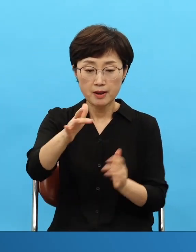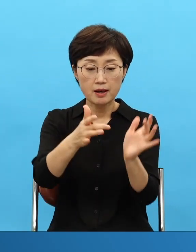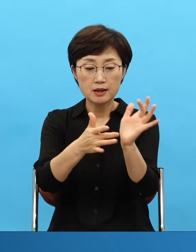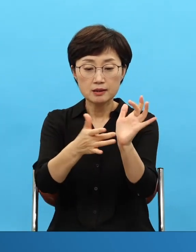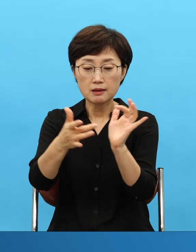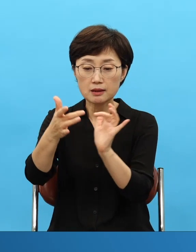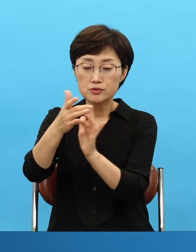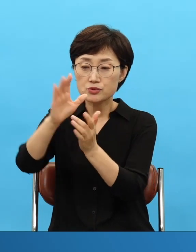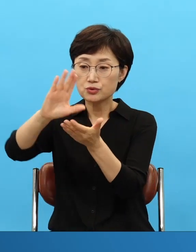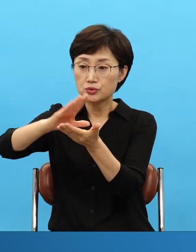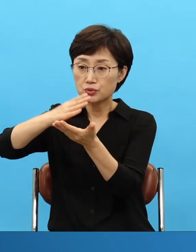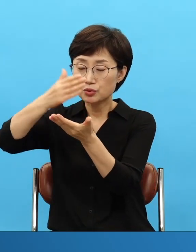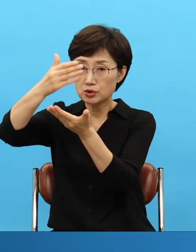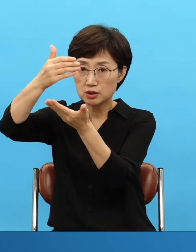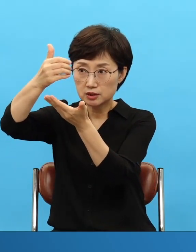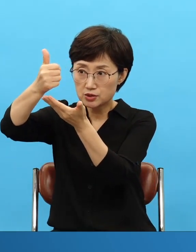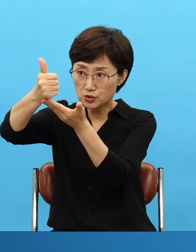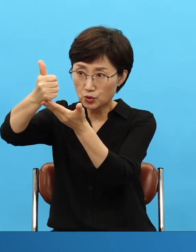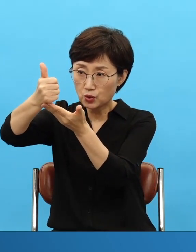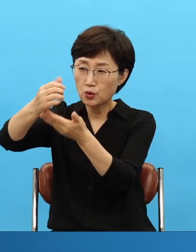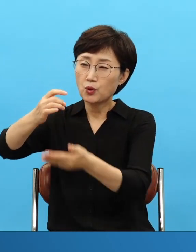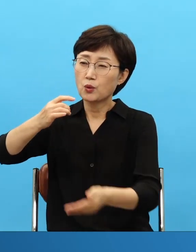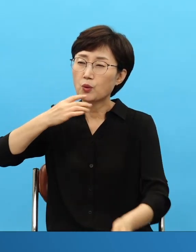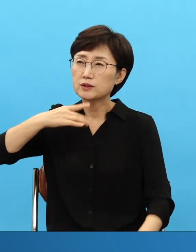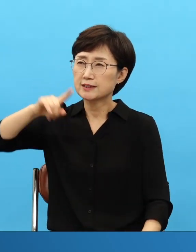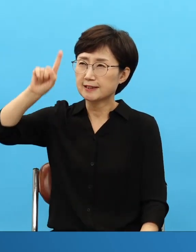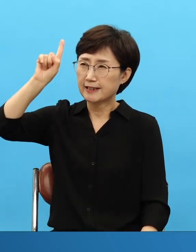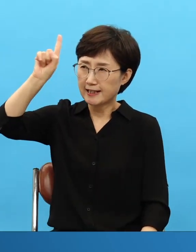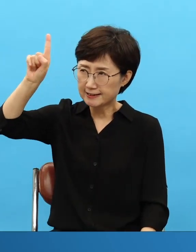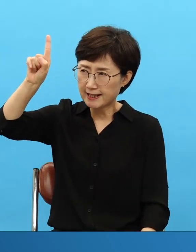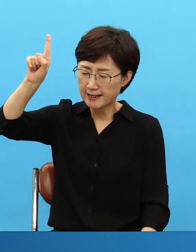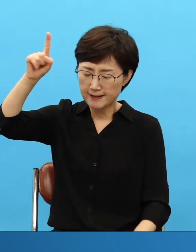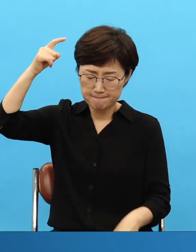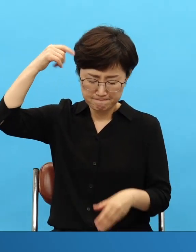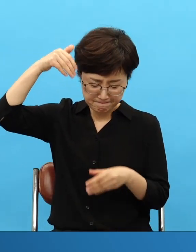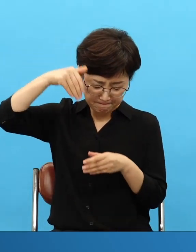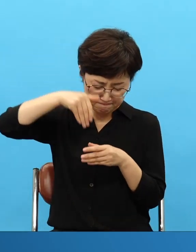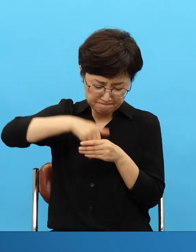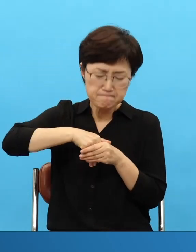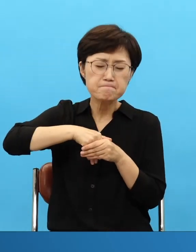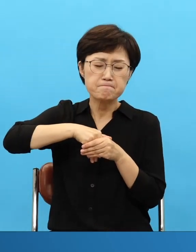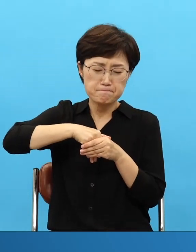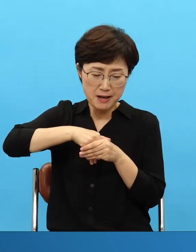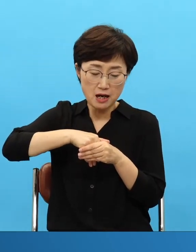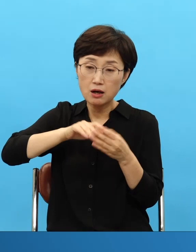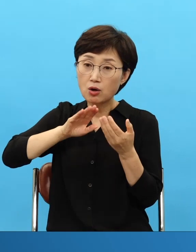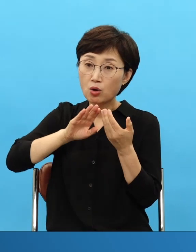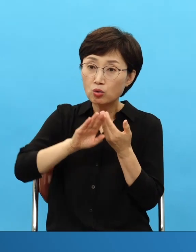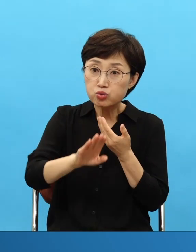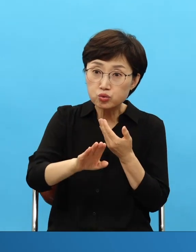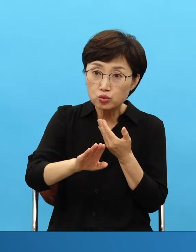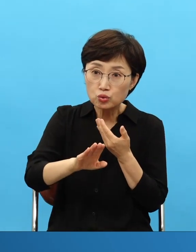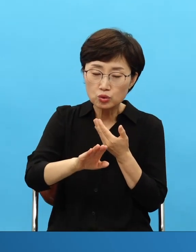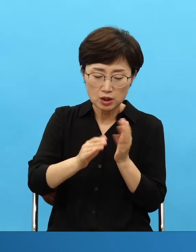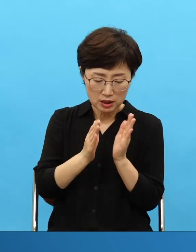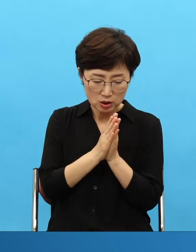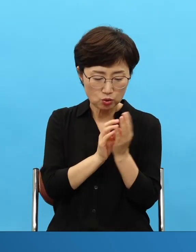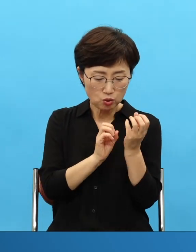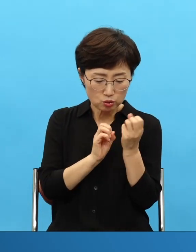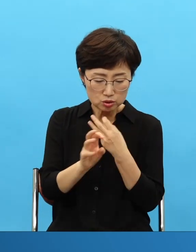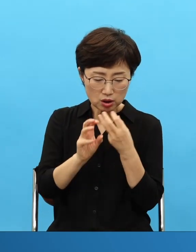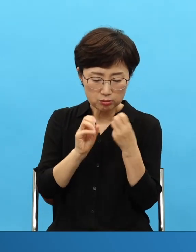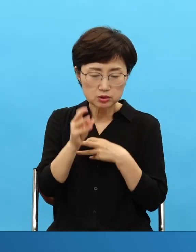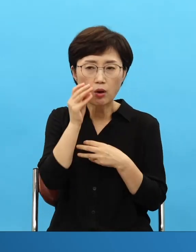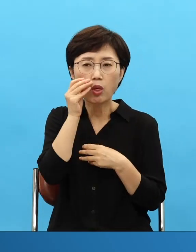비밀에 오직의 망대를 내게 심어버리면 모든 응답은 일어나기 시작합니다. If you plant in yourself the partisan of